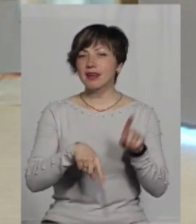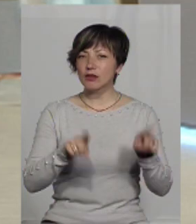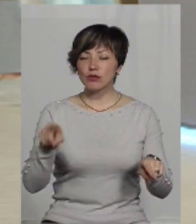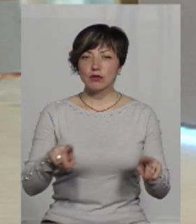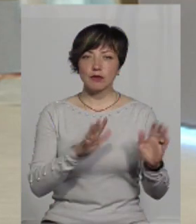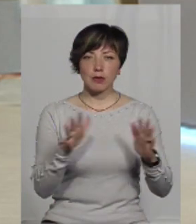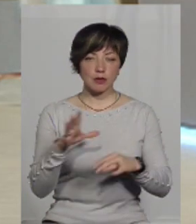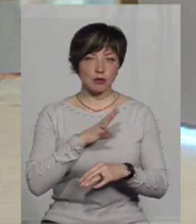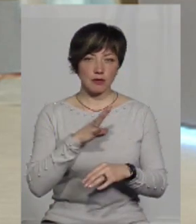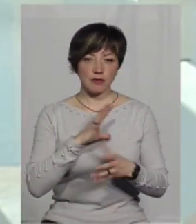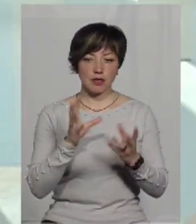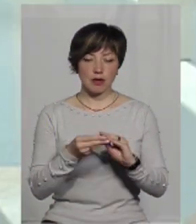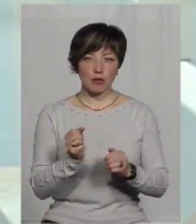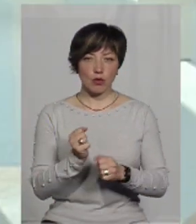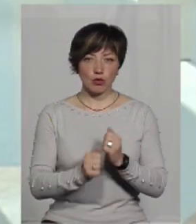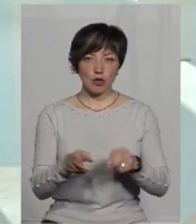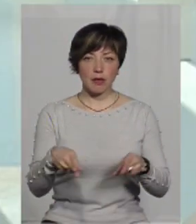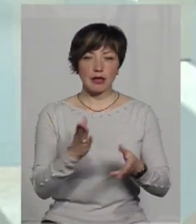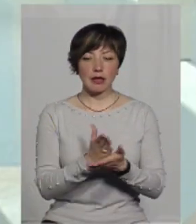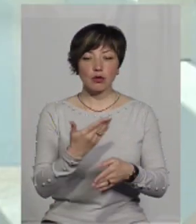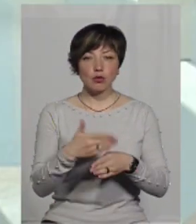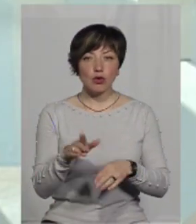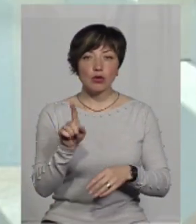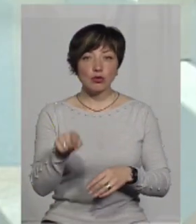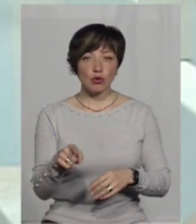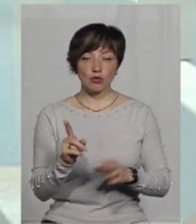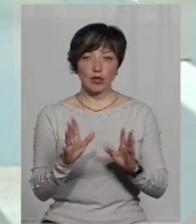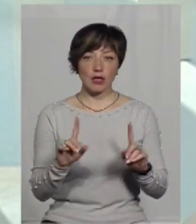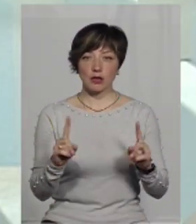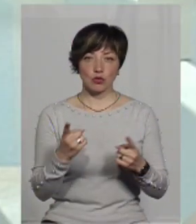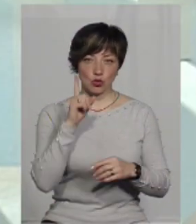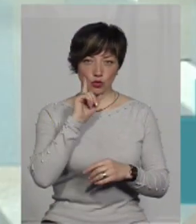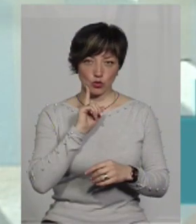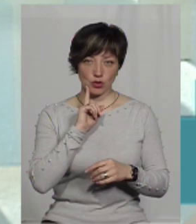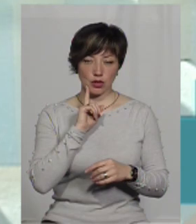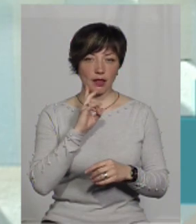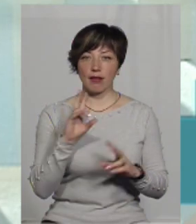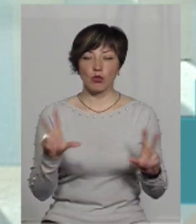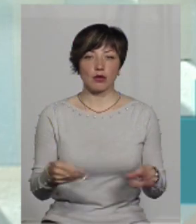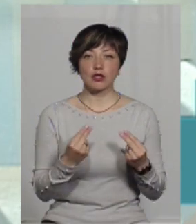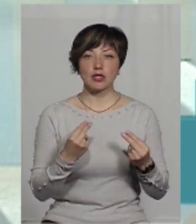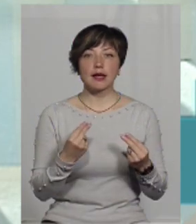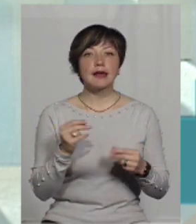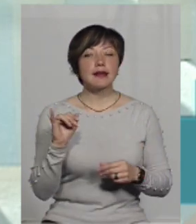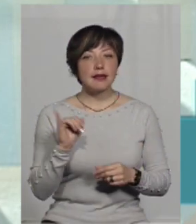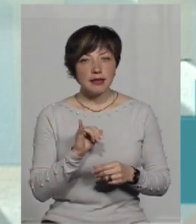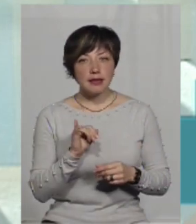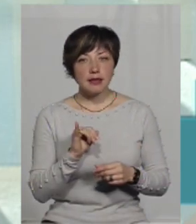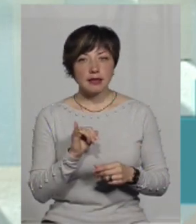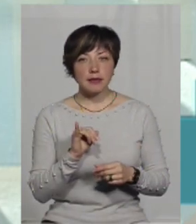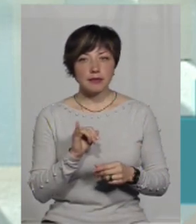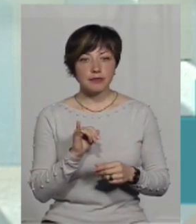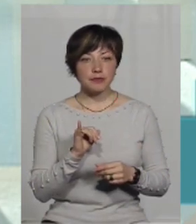так як взагалі при кожній операції є якась доля того, що вона буде не дуже зручна, не дуже удачна. І,